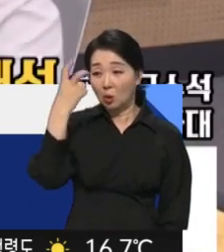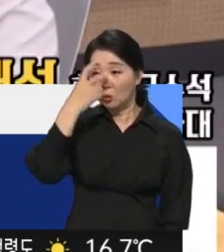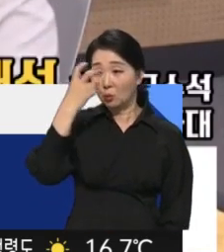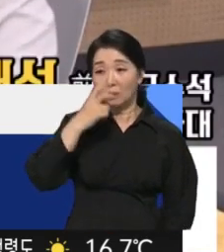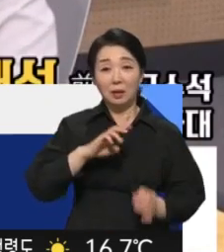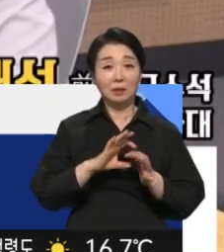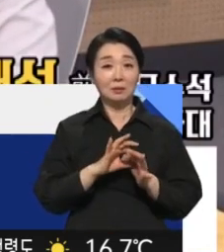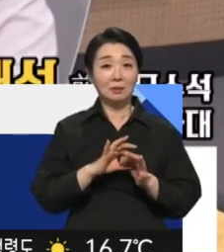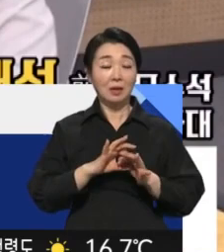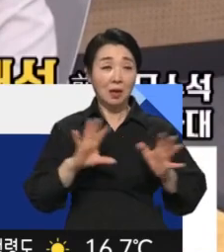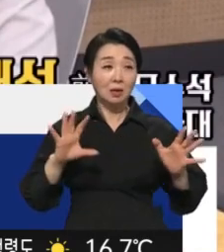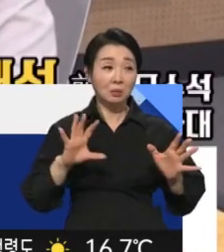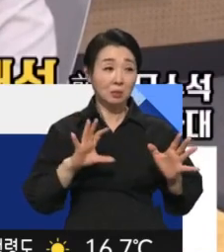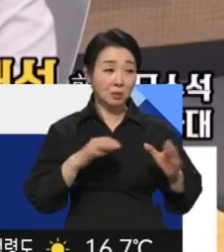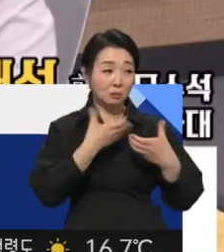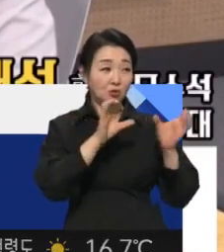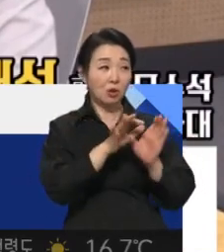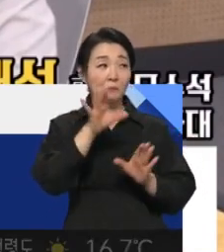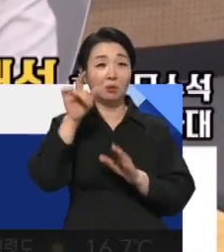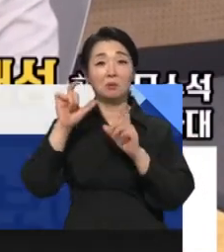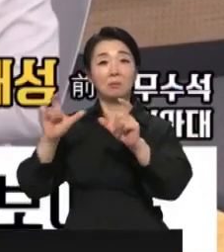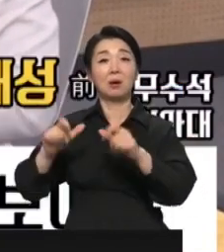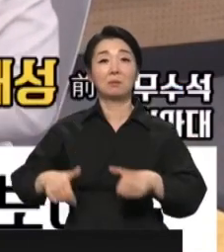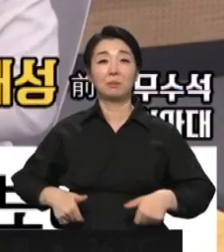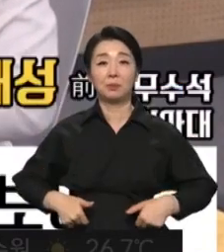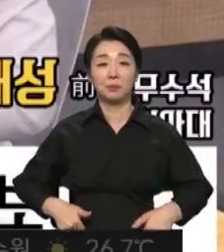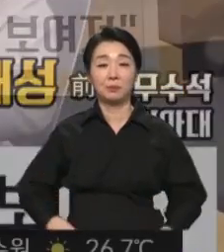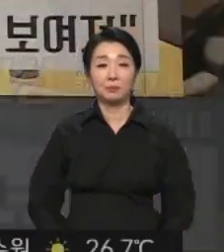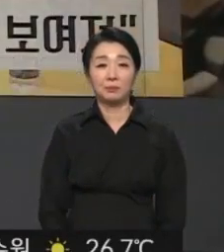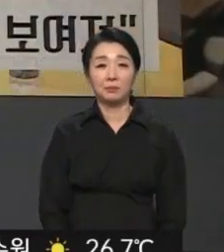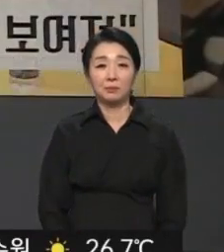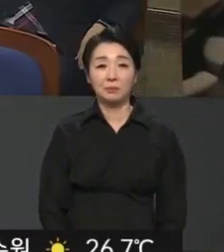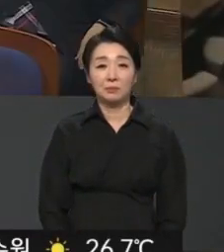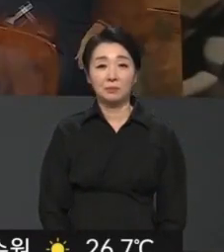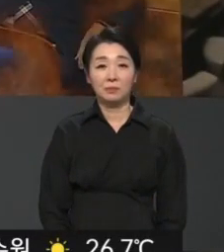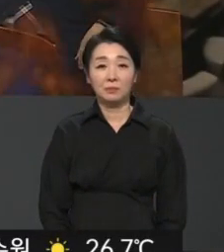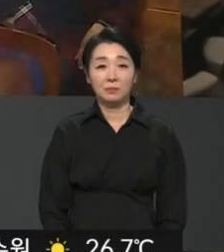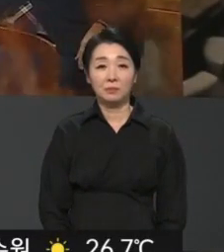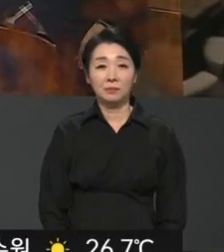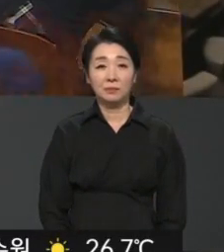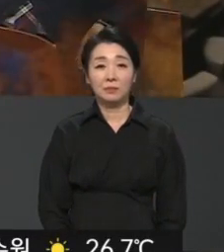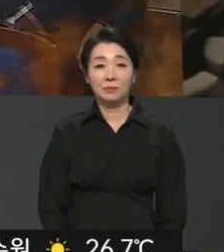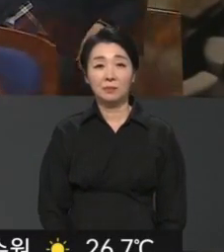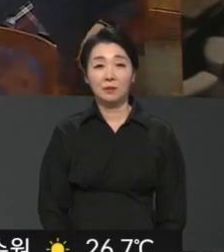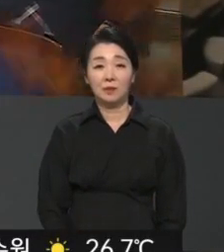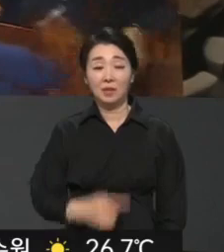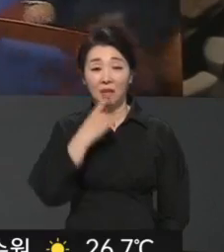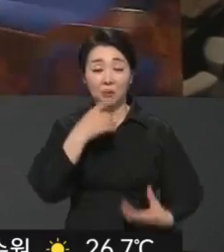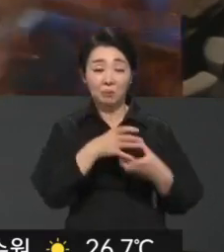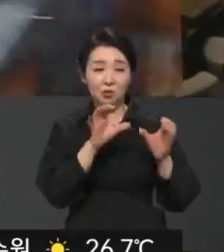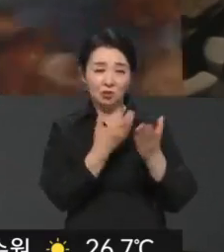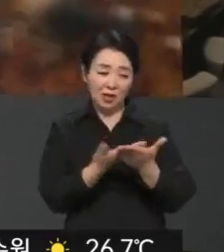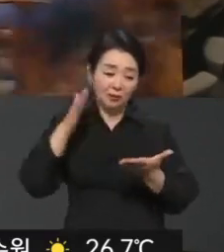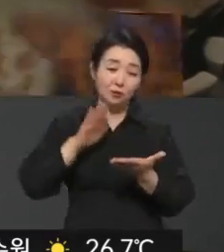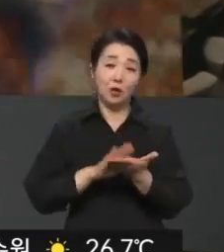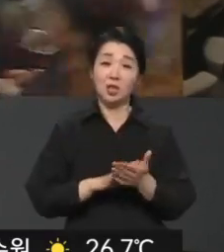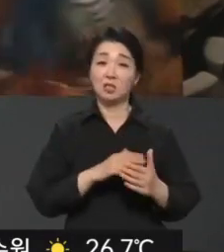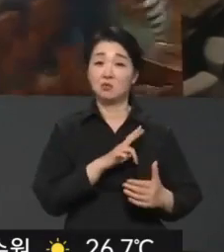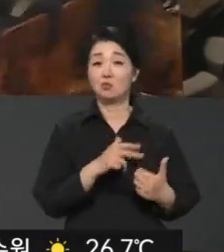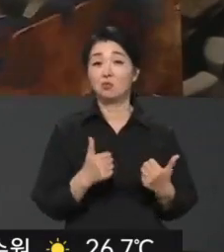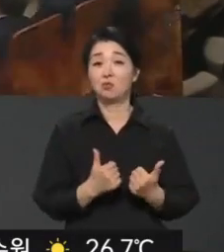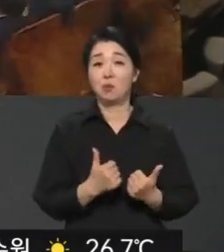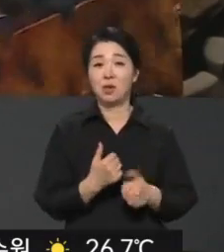상관없이 판단을 내릴 수 있는 문제예요. 네, 민주당의 어제 쇄신 의총은요. 약 7시간